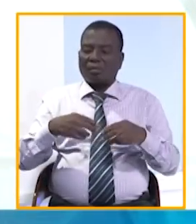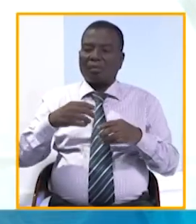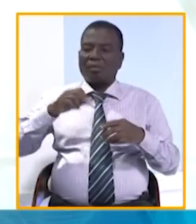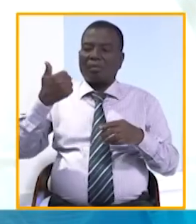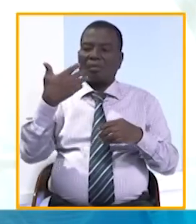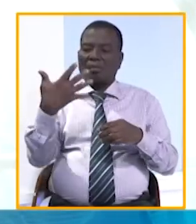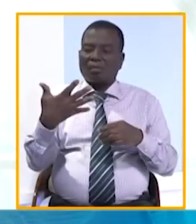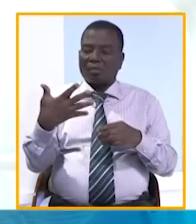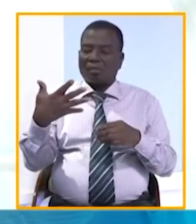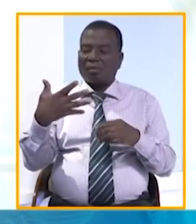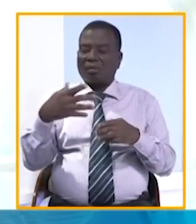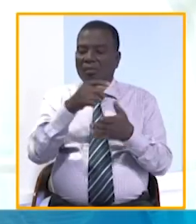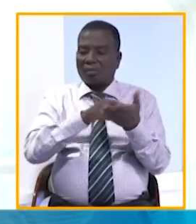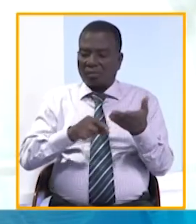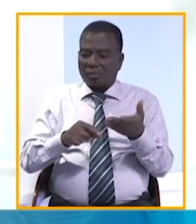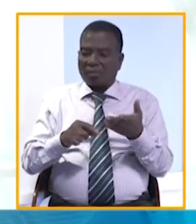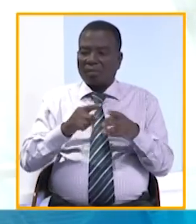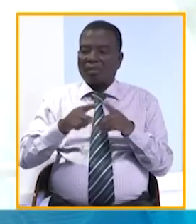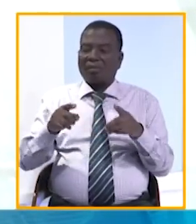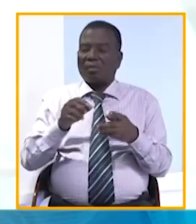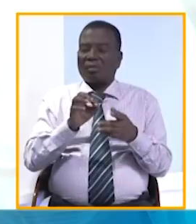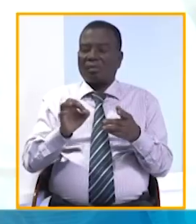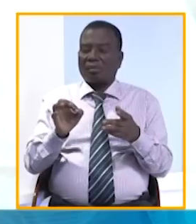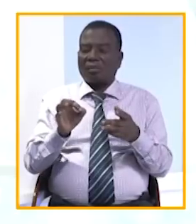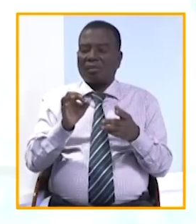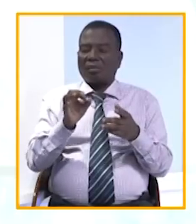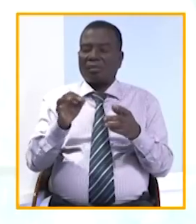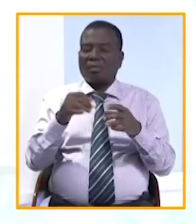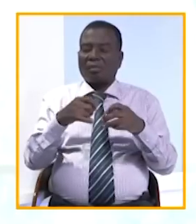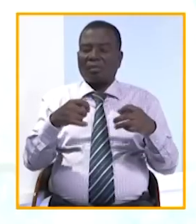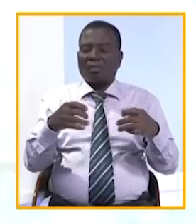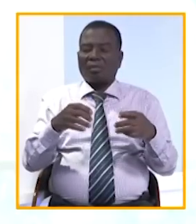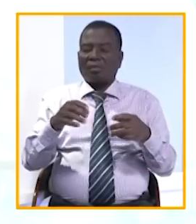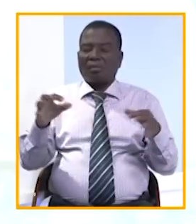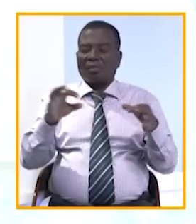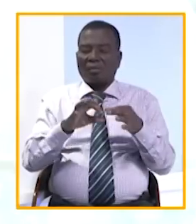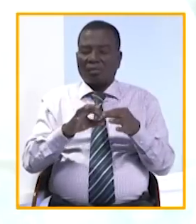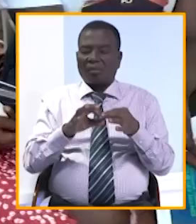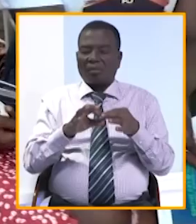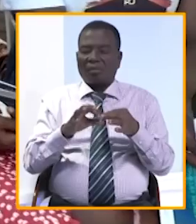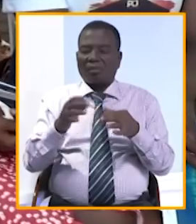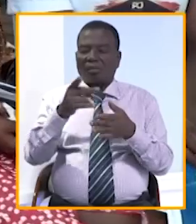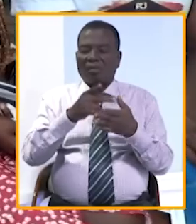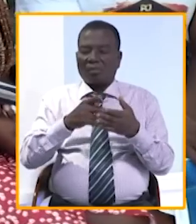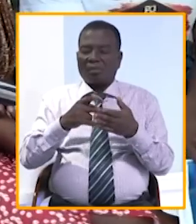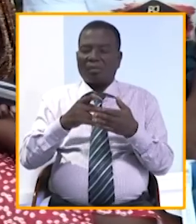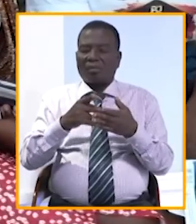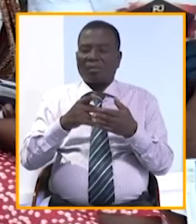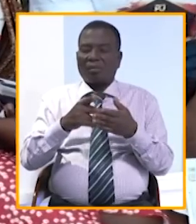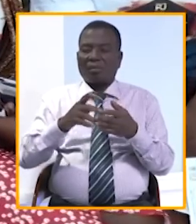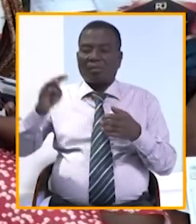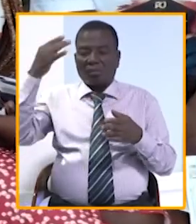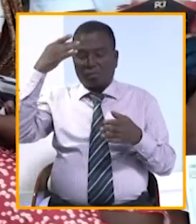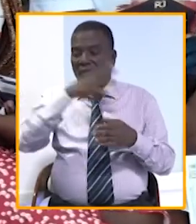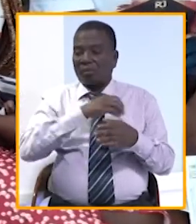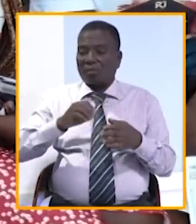quartiers, sans distinction d'ethnie, d'appartenance politique et religieuse, peuvent bénéficier